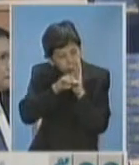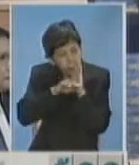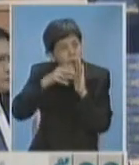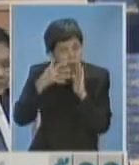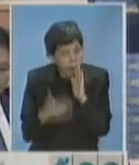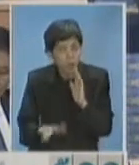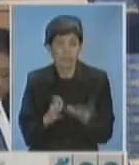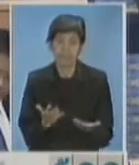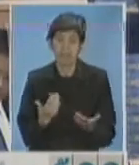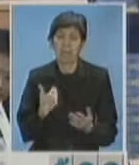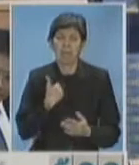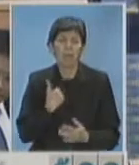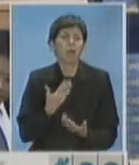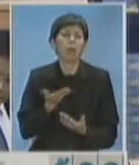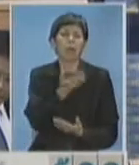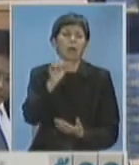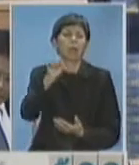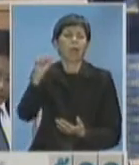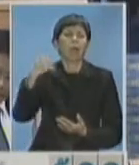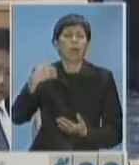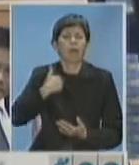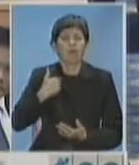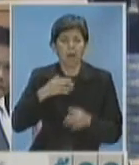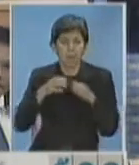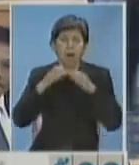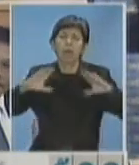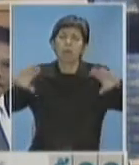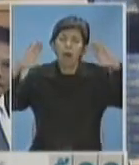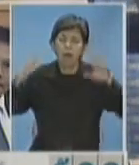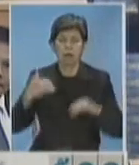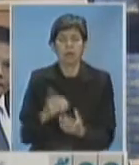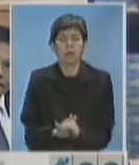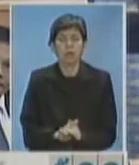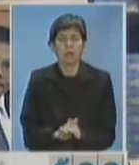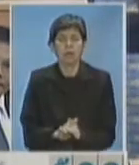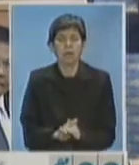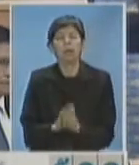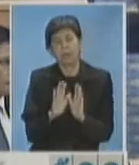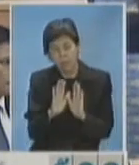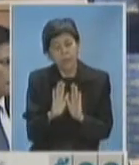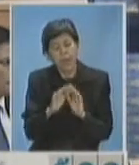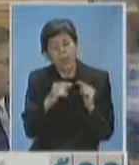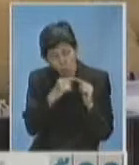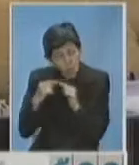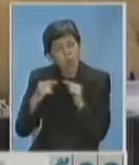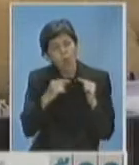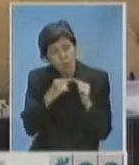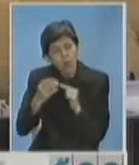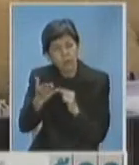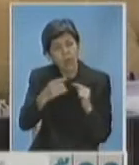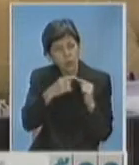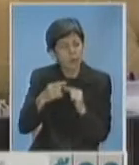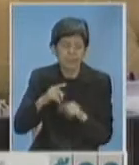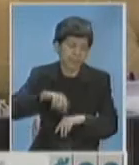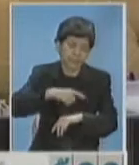ำดับแต่ก็มีเพื่อนสมาชิกสภาผู้แทนราษฎรฝ่ายรัฐบาล ท่านต่อของท่านดีกว่าฮะ